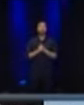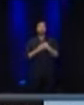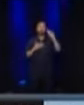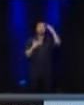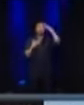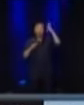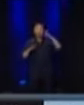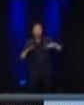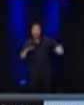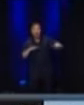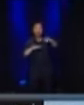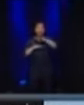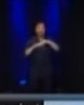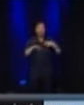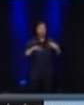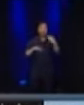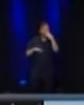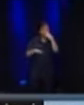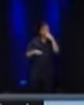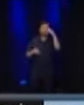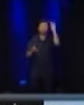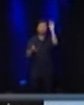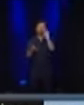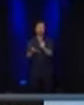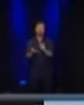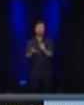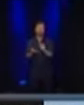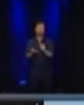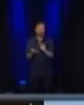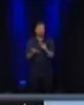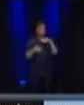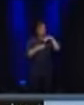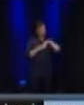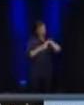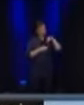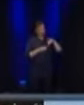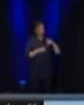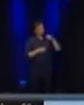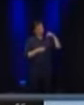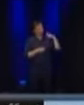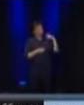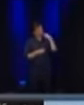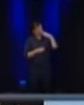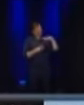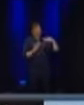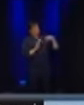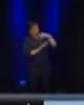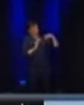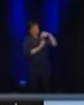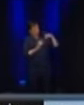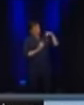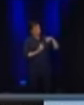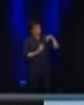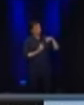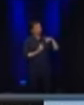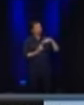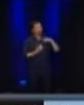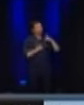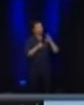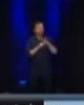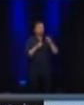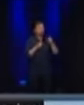a pas de risques, mais il y a moins de risques qu'à l'intérieur. Mais il faut être prudent. Idéalement, il faudrait rester à 1,5 m,